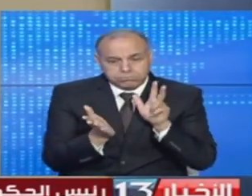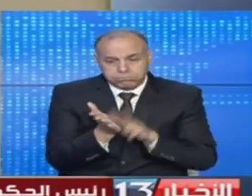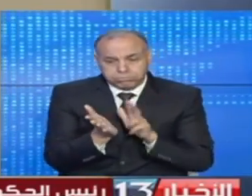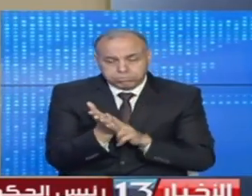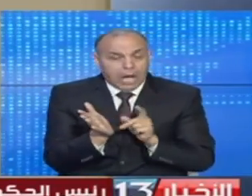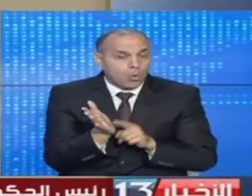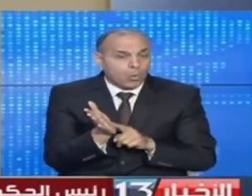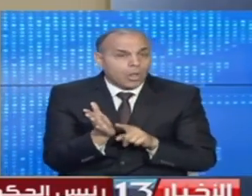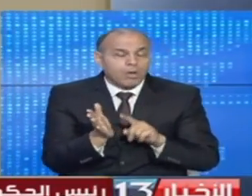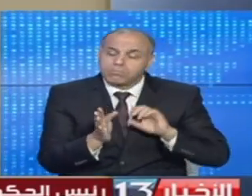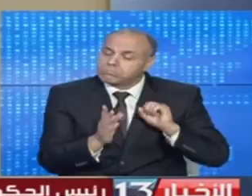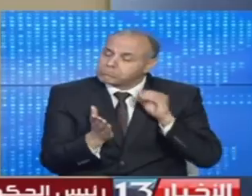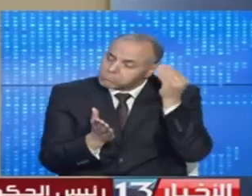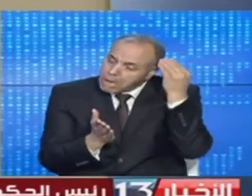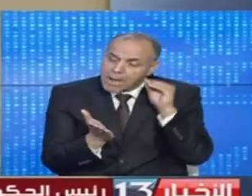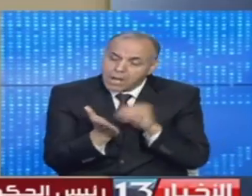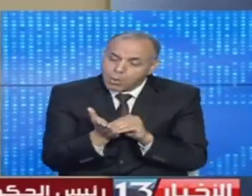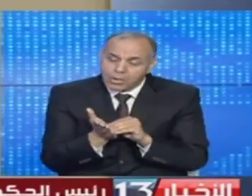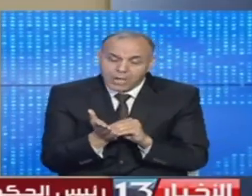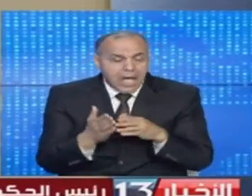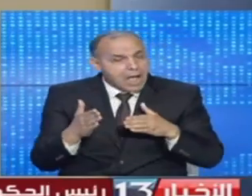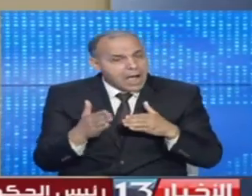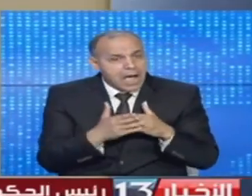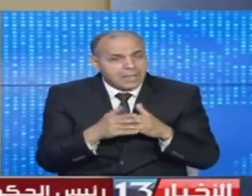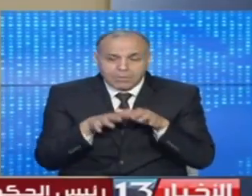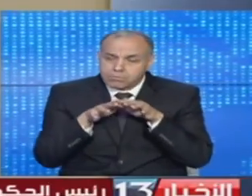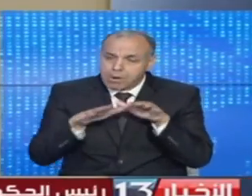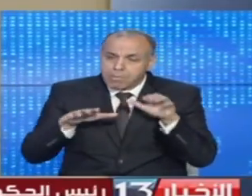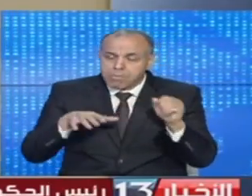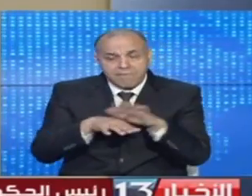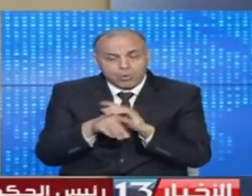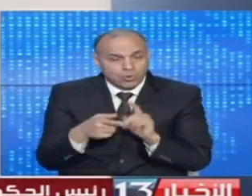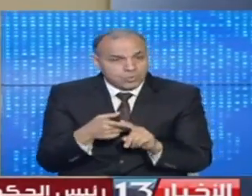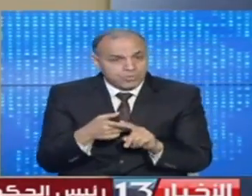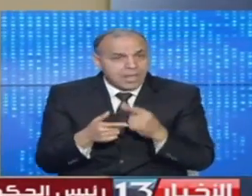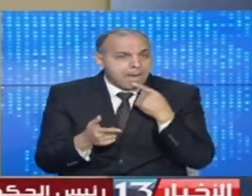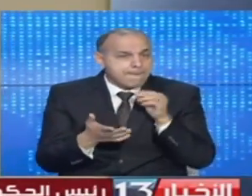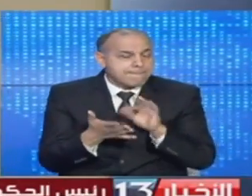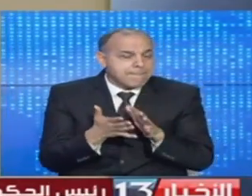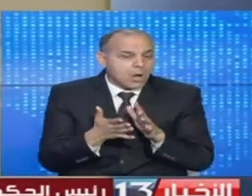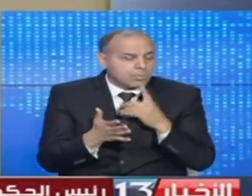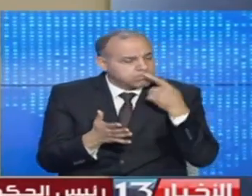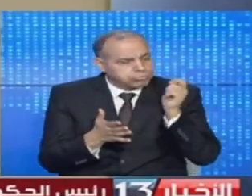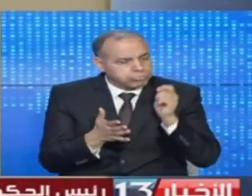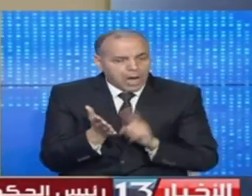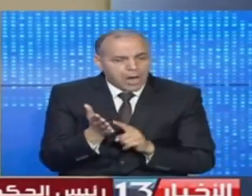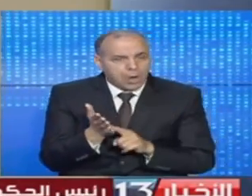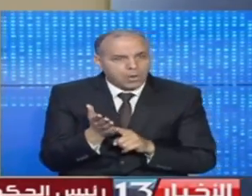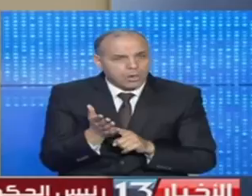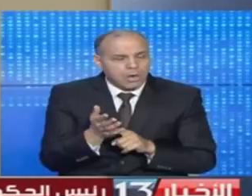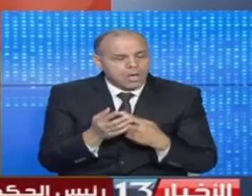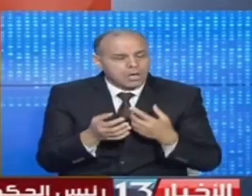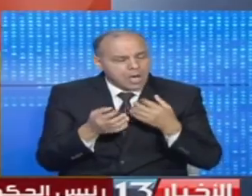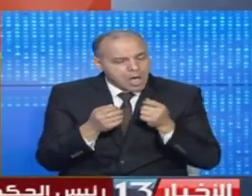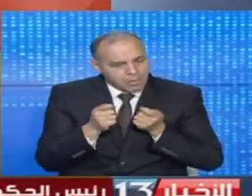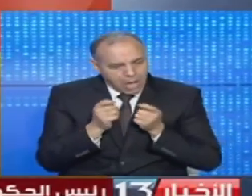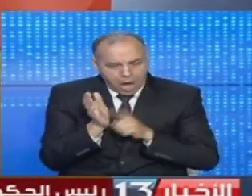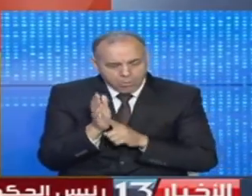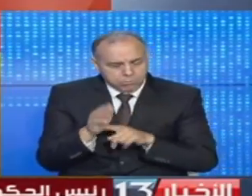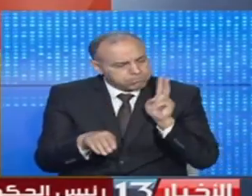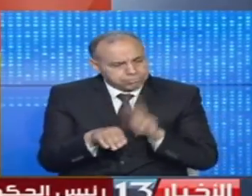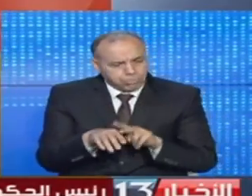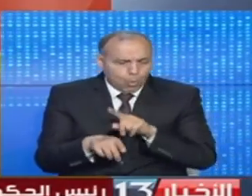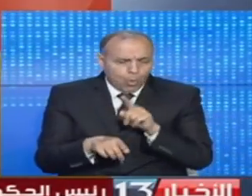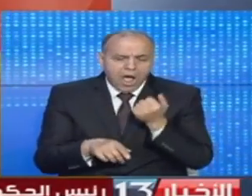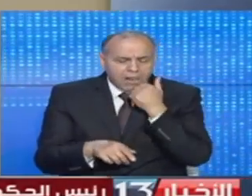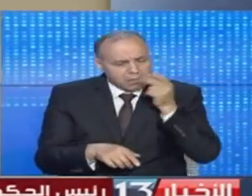الاجراءات المعلن عنها للحد من انتشار الفيروس مع ما يفرضه ذلك من حزم في انفاذ القانون على